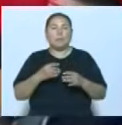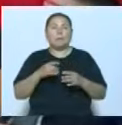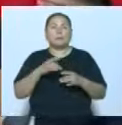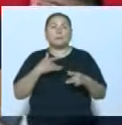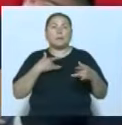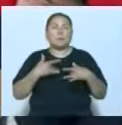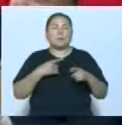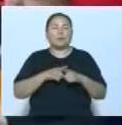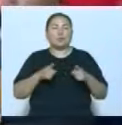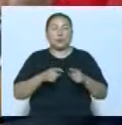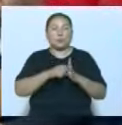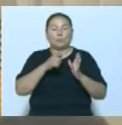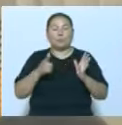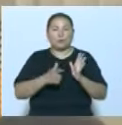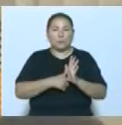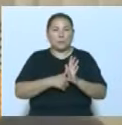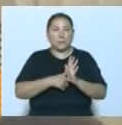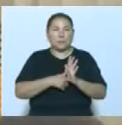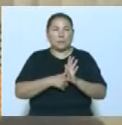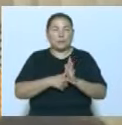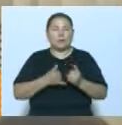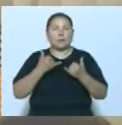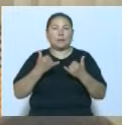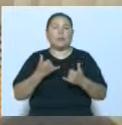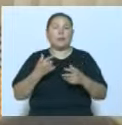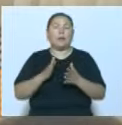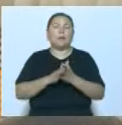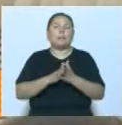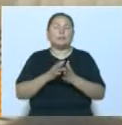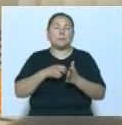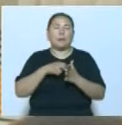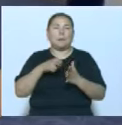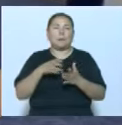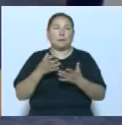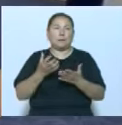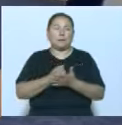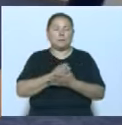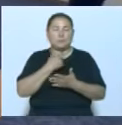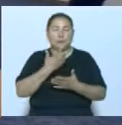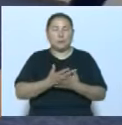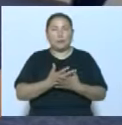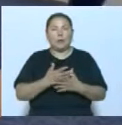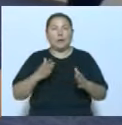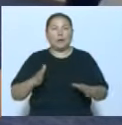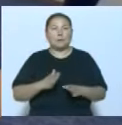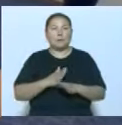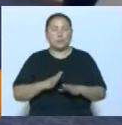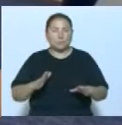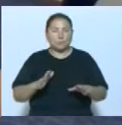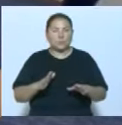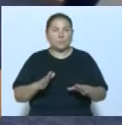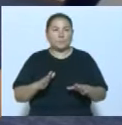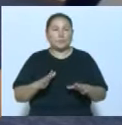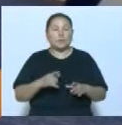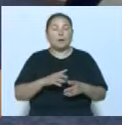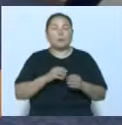Салтанатты шарада 17 түлекке төсбелгі мен арнайы алғыс хат табысталды. Жиын аудан өндірпаздарының ән шашуымен қорытындыланды.